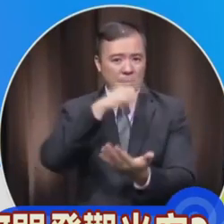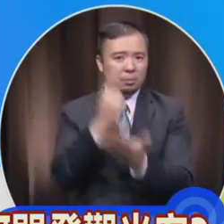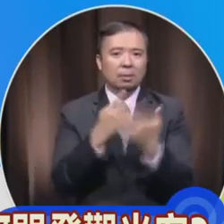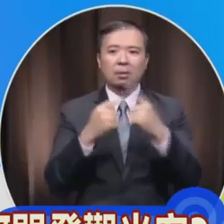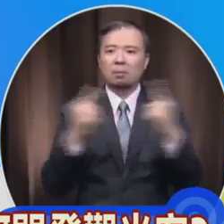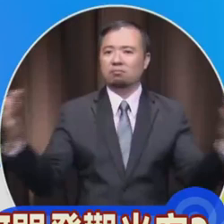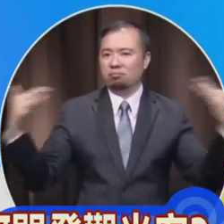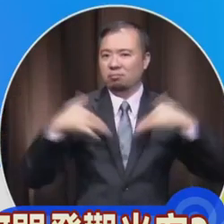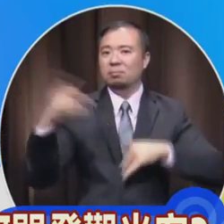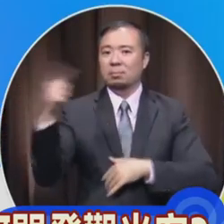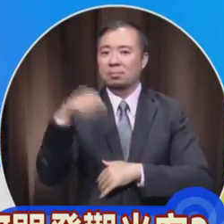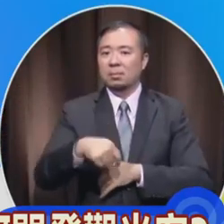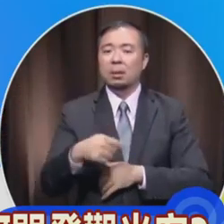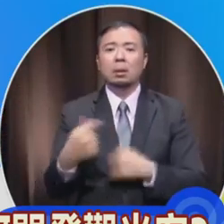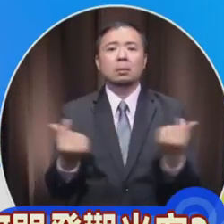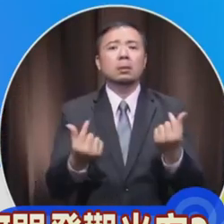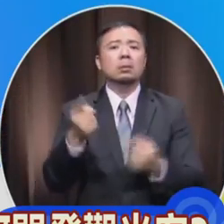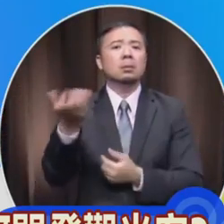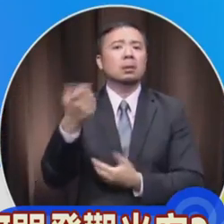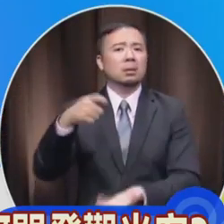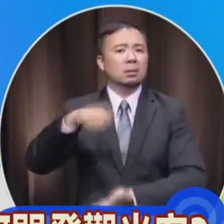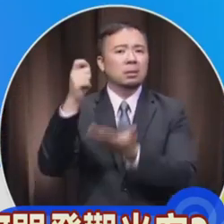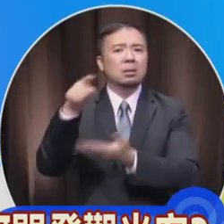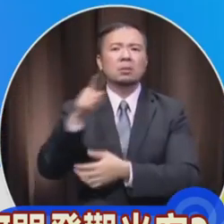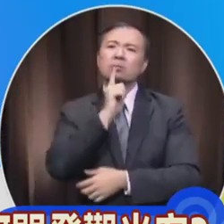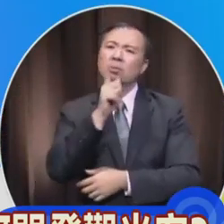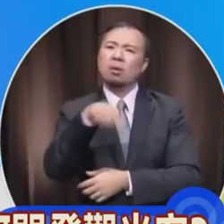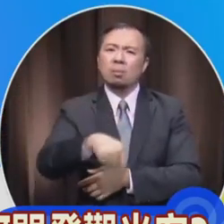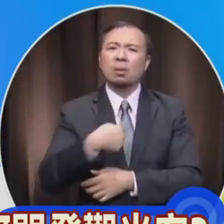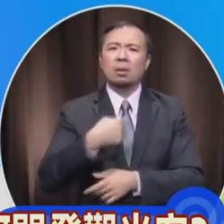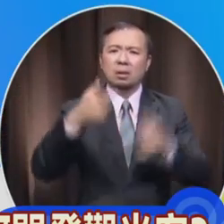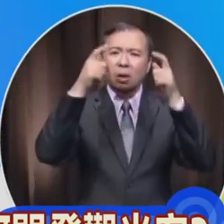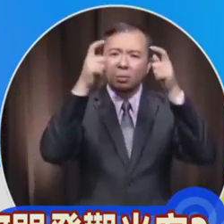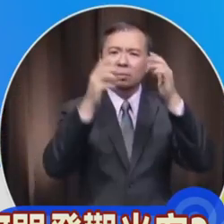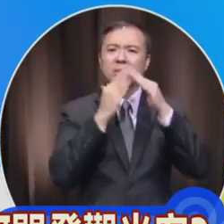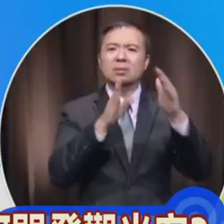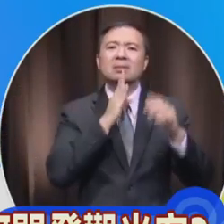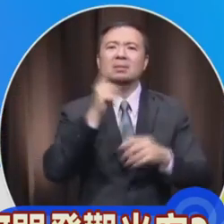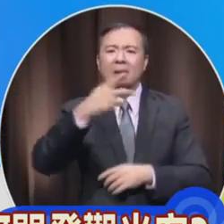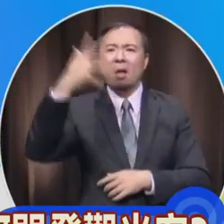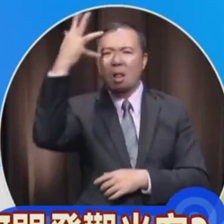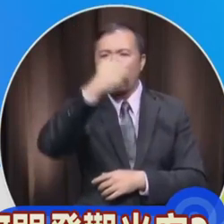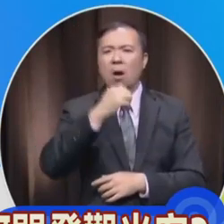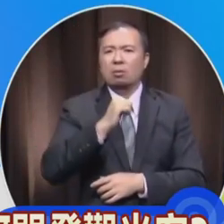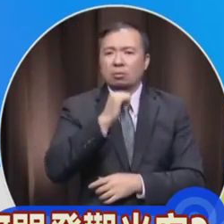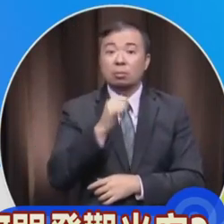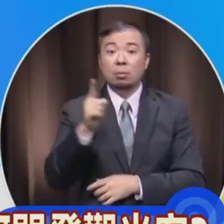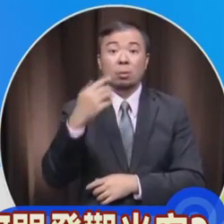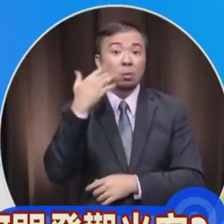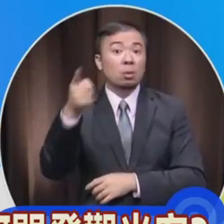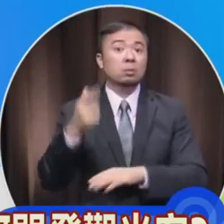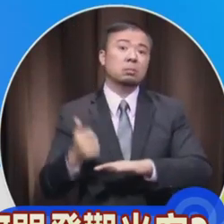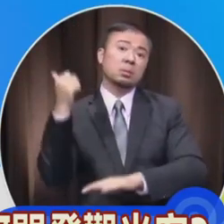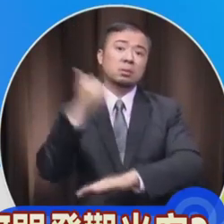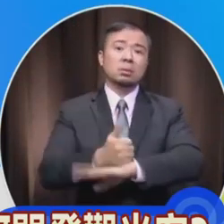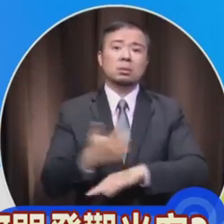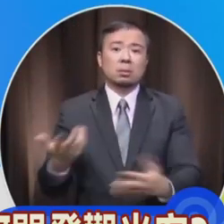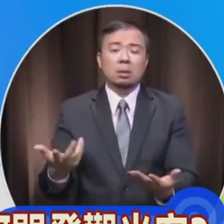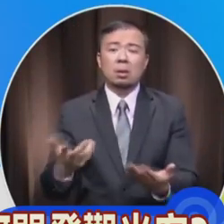所提到的，你把高雄形容成糟蹋成说高雄又老又穷，你当市长你怎么去外